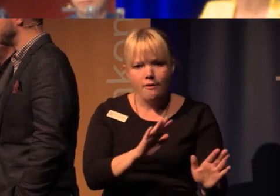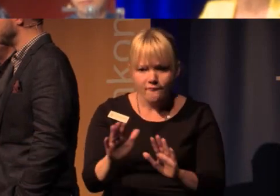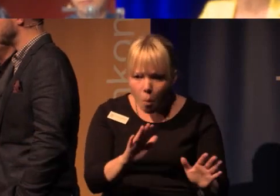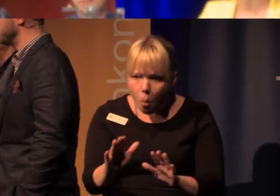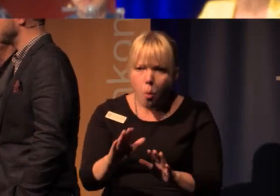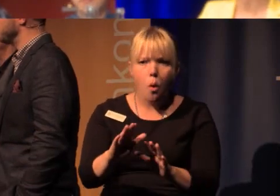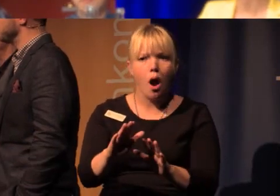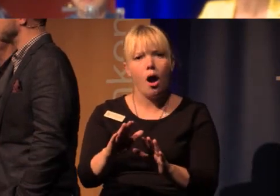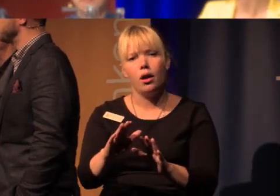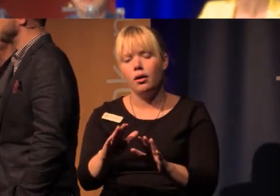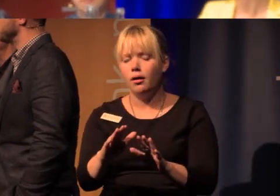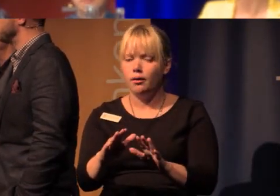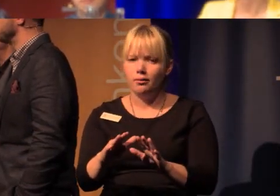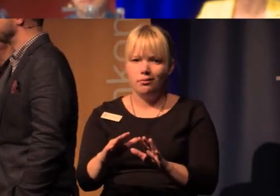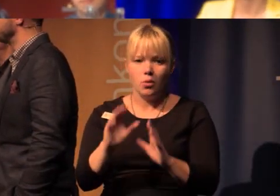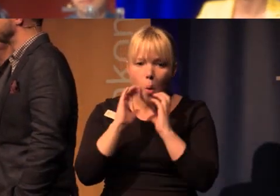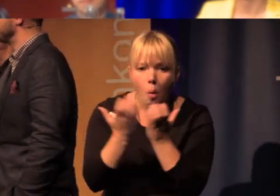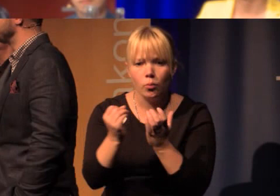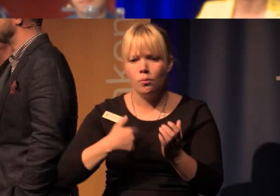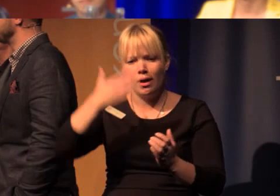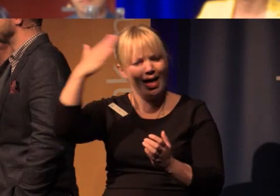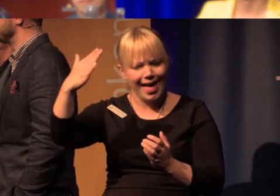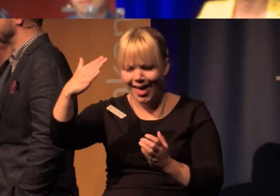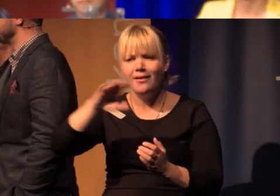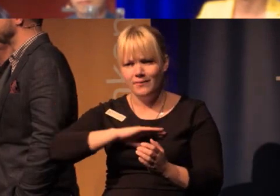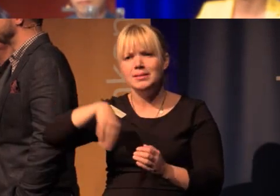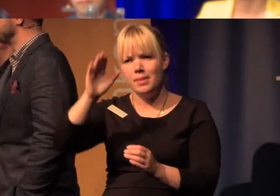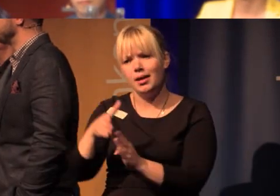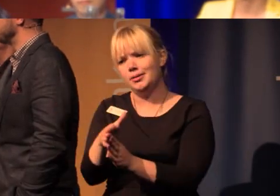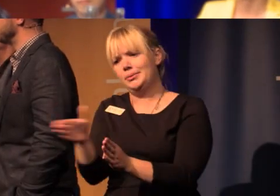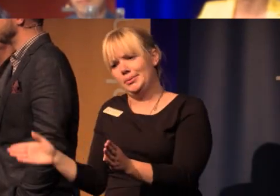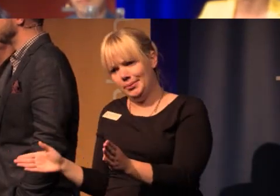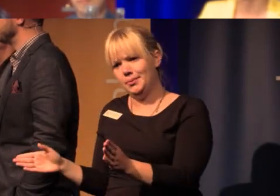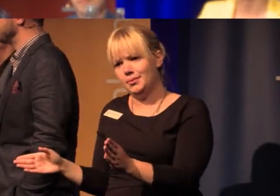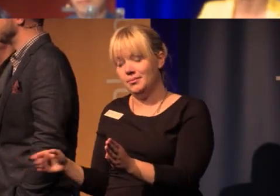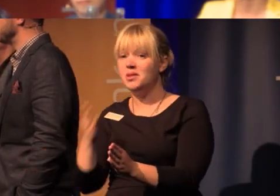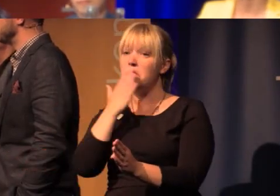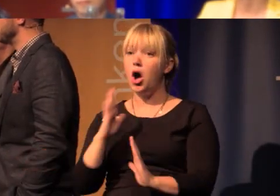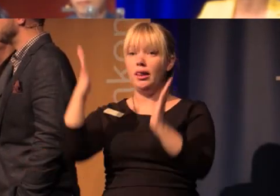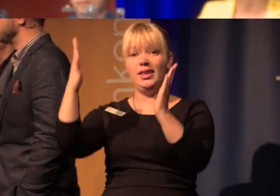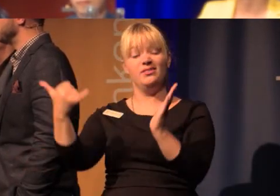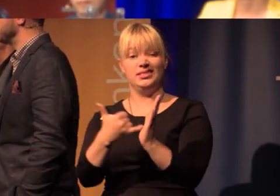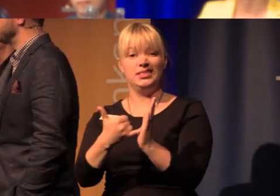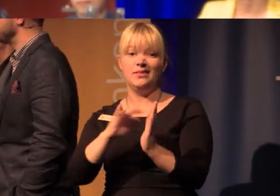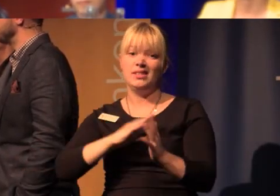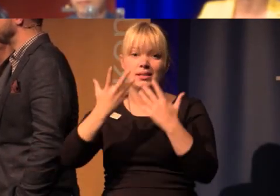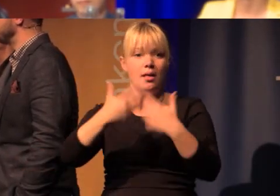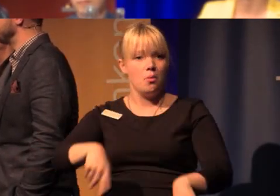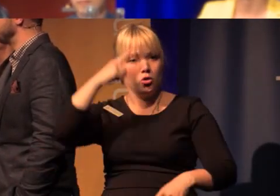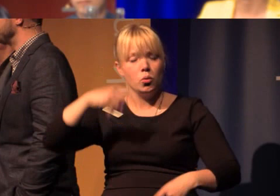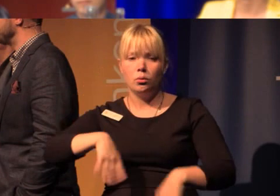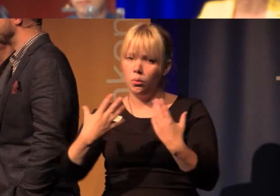få sjukvård om vi är sjuka eller omsorg om vi är äldre. Välfärden handlar om att vi ska ha ett bra liv, och då fyller också kulturen en viktig